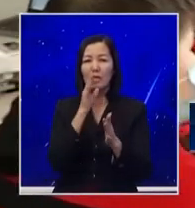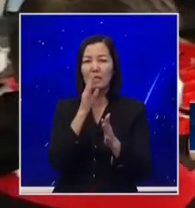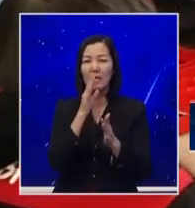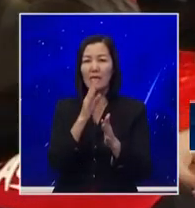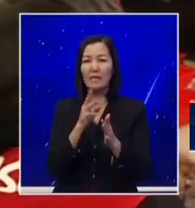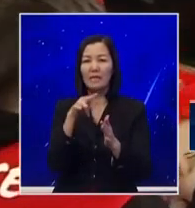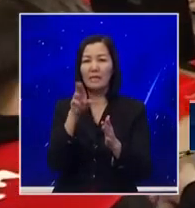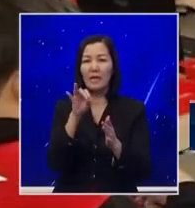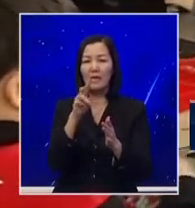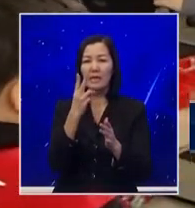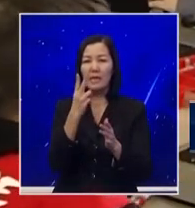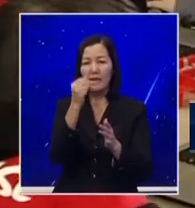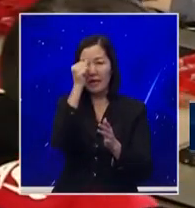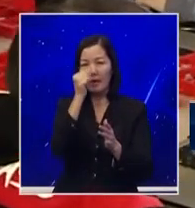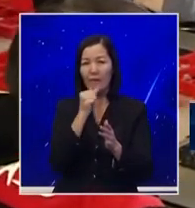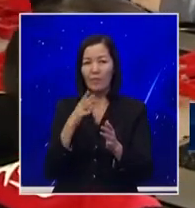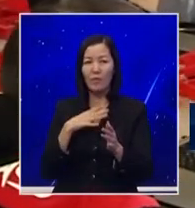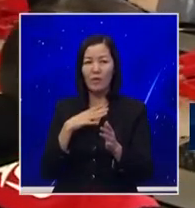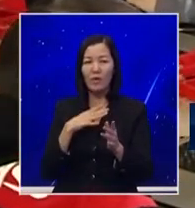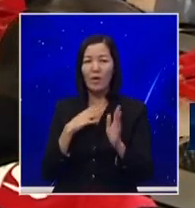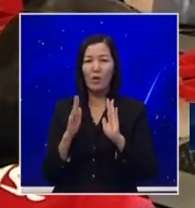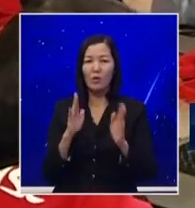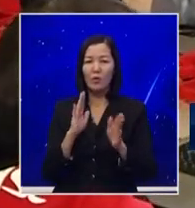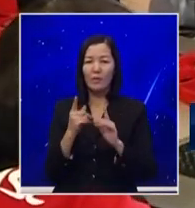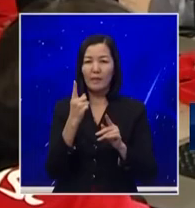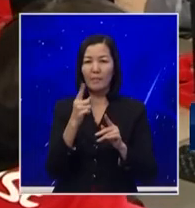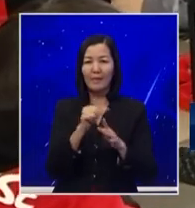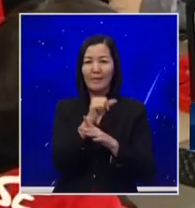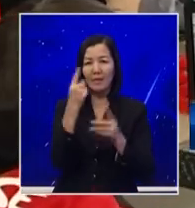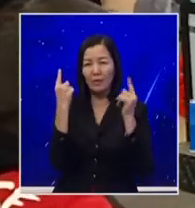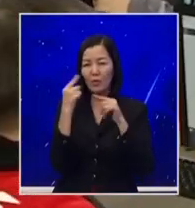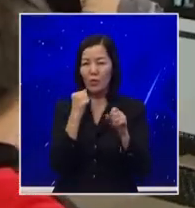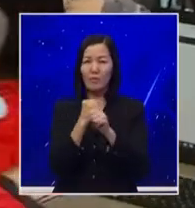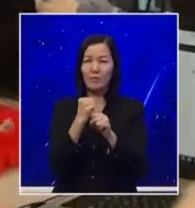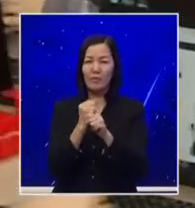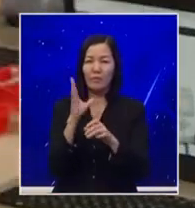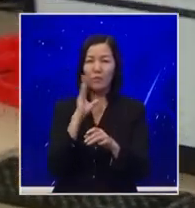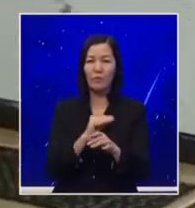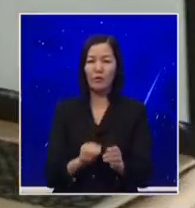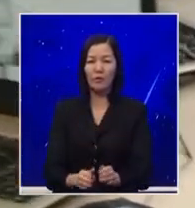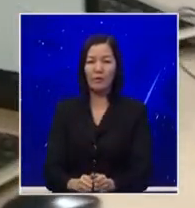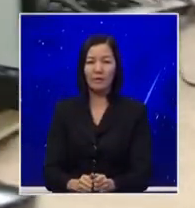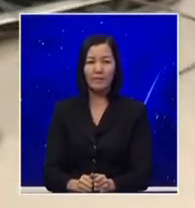2 ай болды. Мәселен, мына роботты ол тек 1 сағаттың ішінде жасап үлгерген.